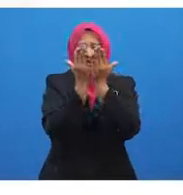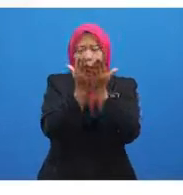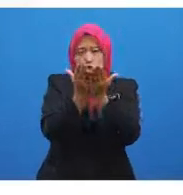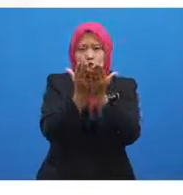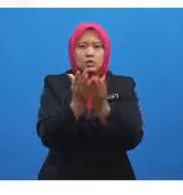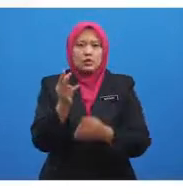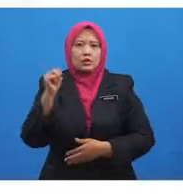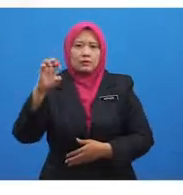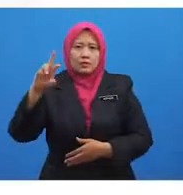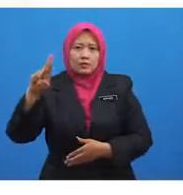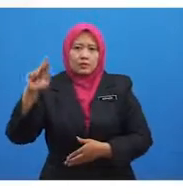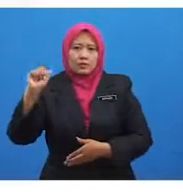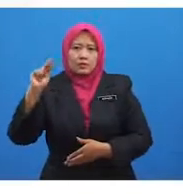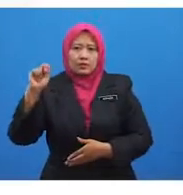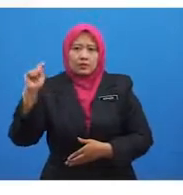syukur menanti